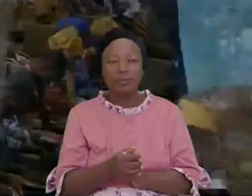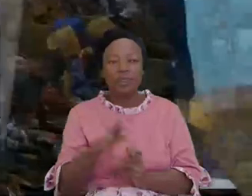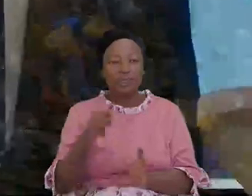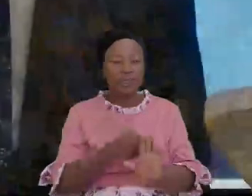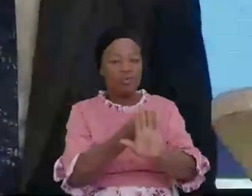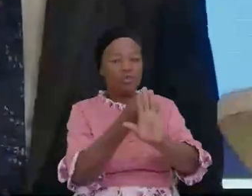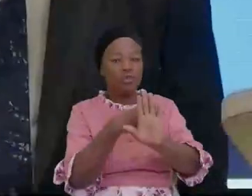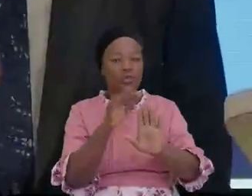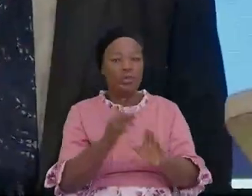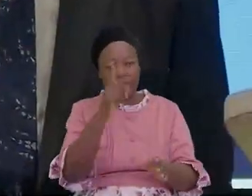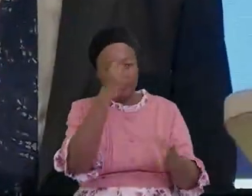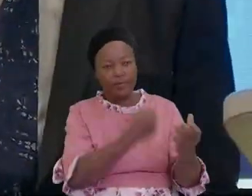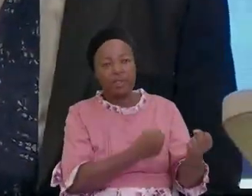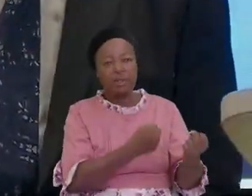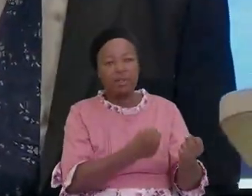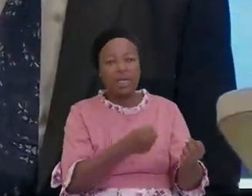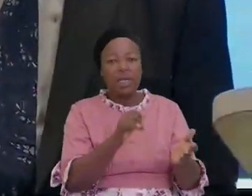Le bouclier de la foi